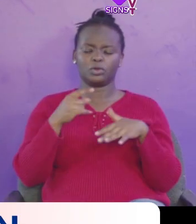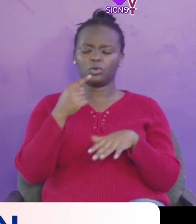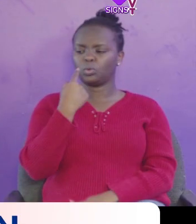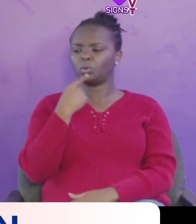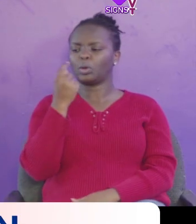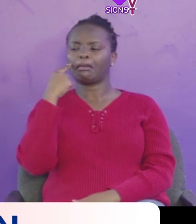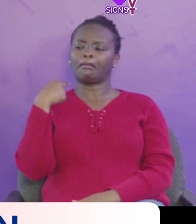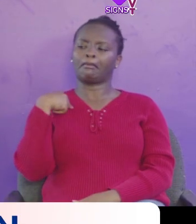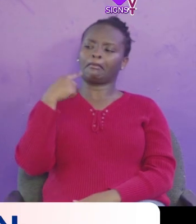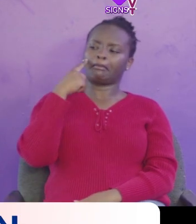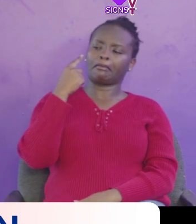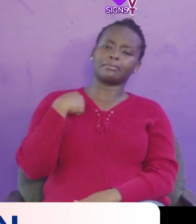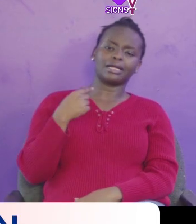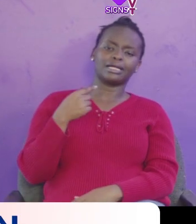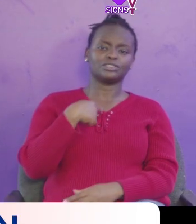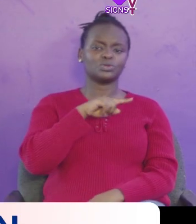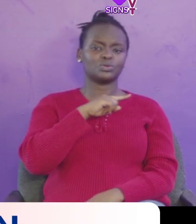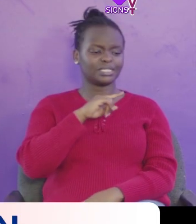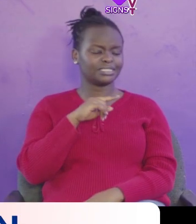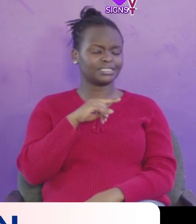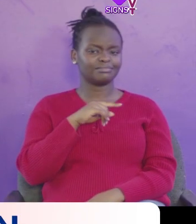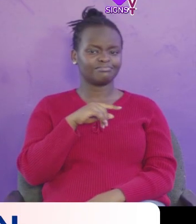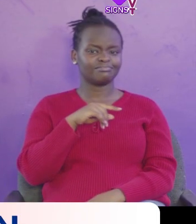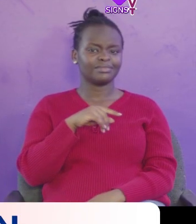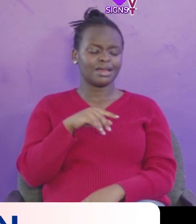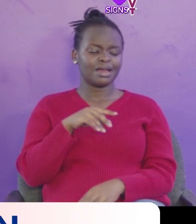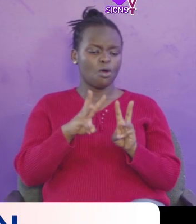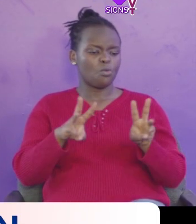us. Net worth ya viongozi wetu mazee.